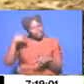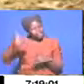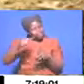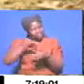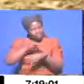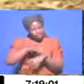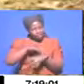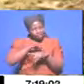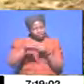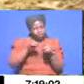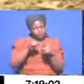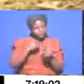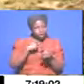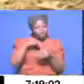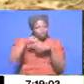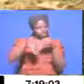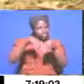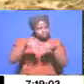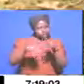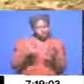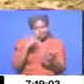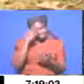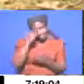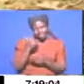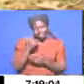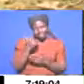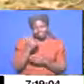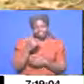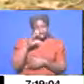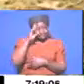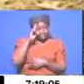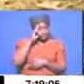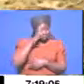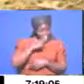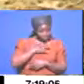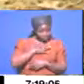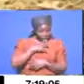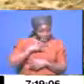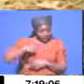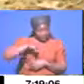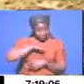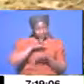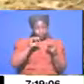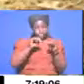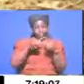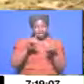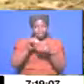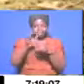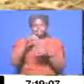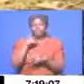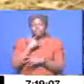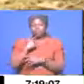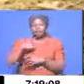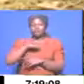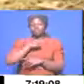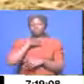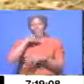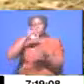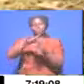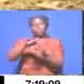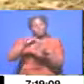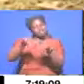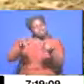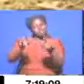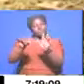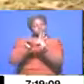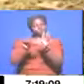uchaguzi? Sababu sio sisi. Sababu ni viongozi ambao tunataka kuwachagua. Watatupa sera